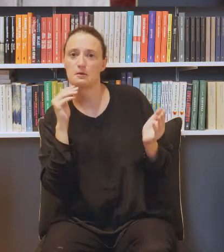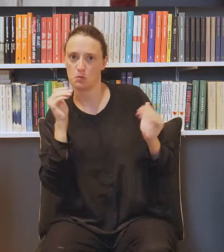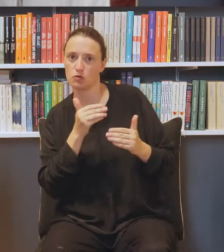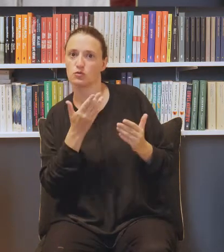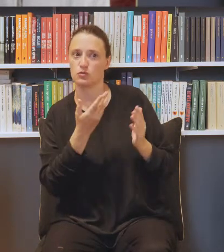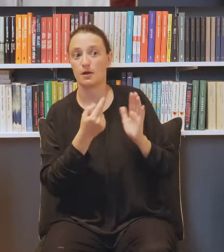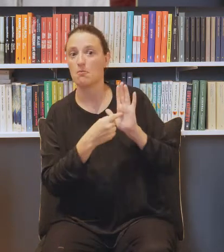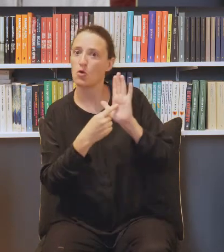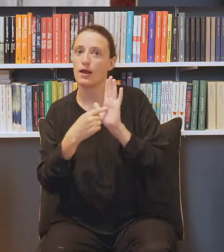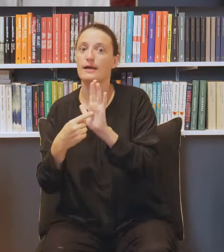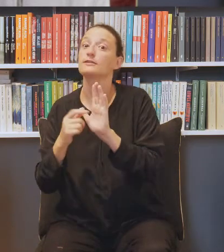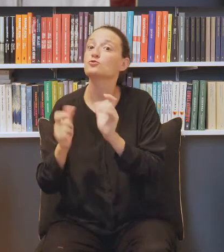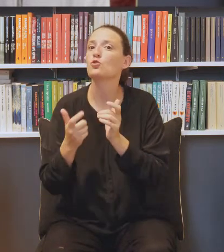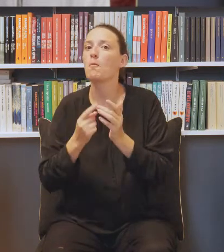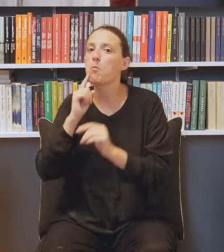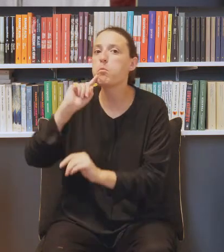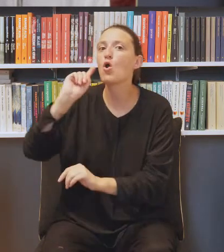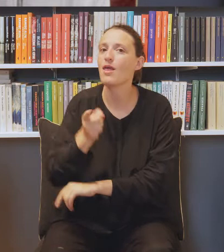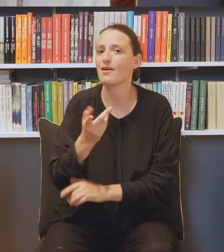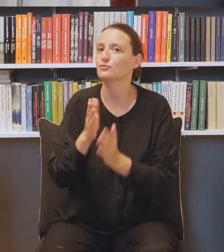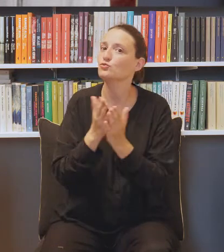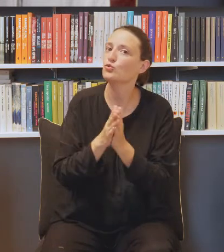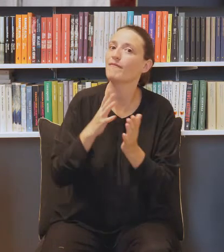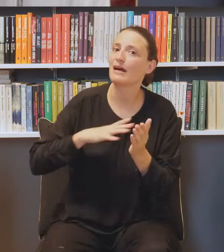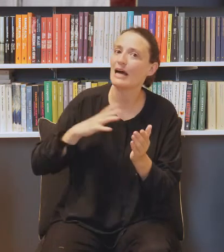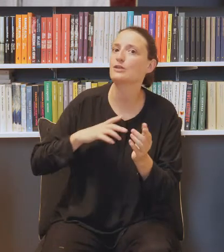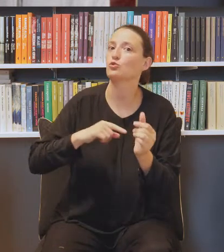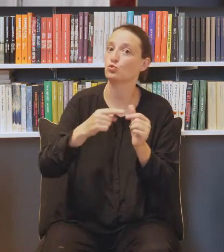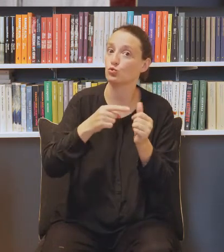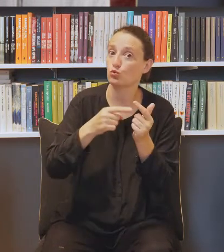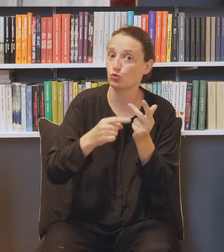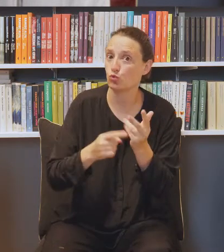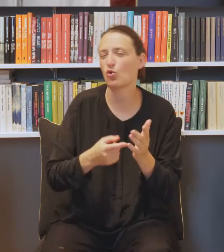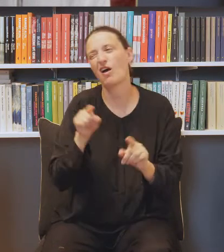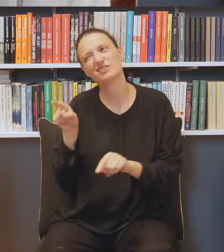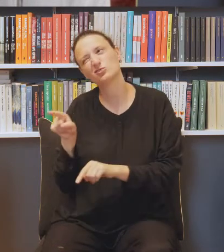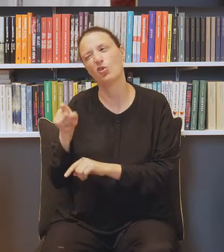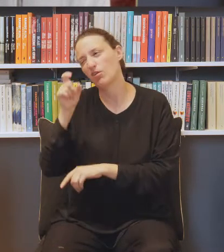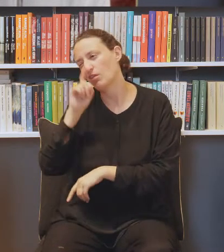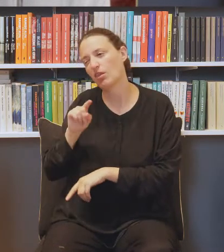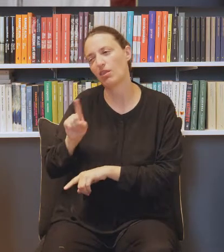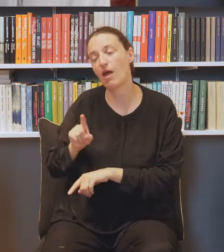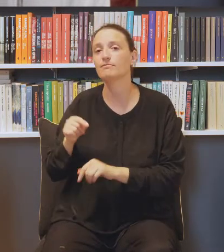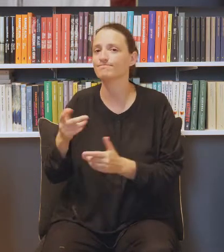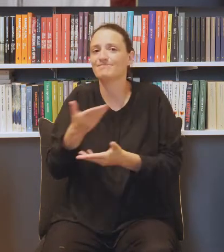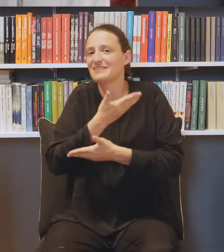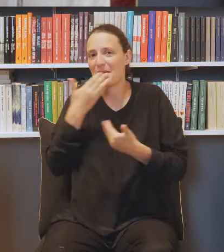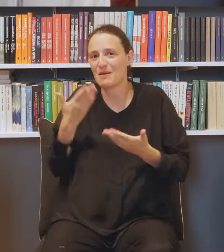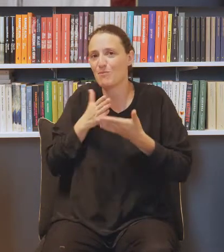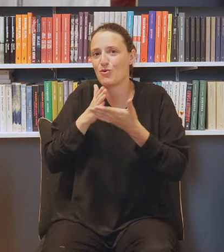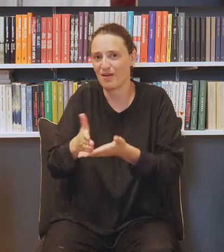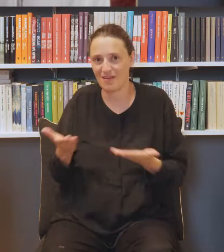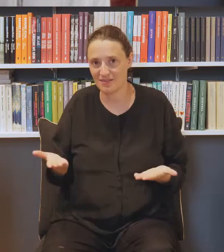pokazać, co czytać, wskazać, jakie lektury są ok, jakie są złe, albo po prostu podsunąć